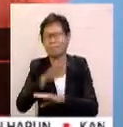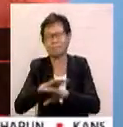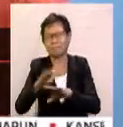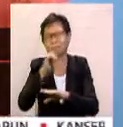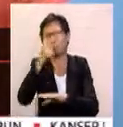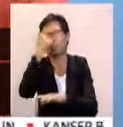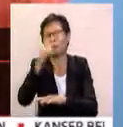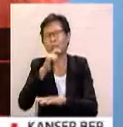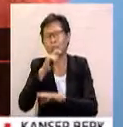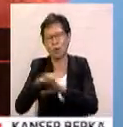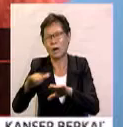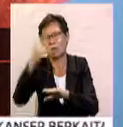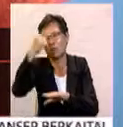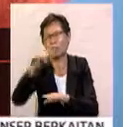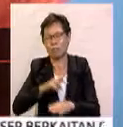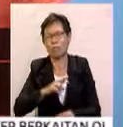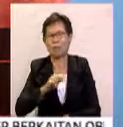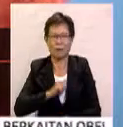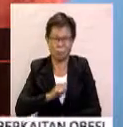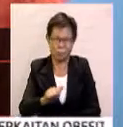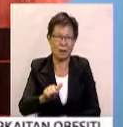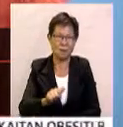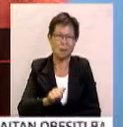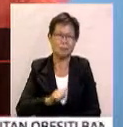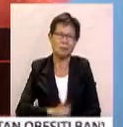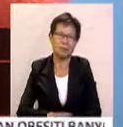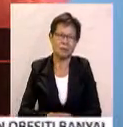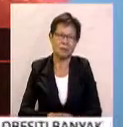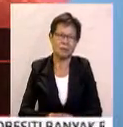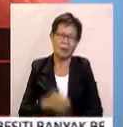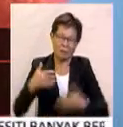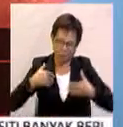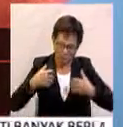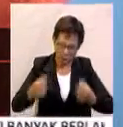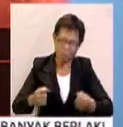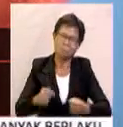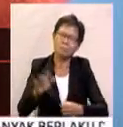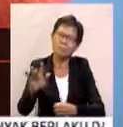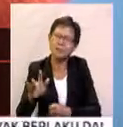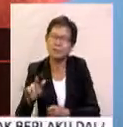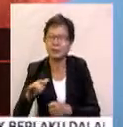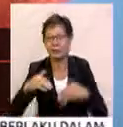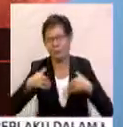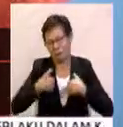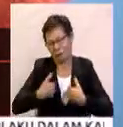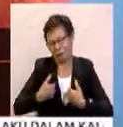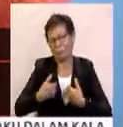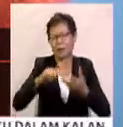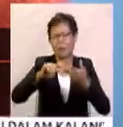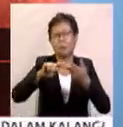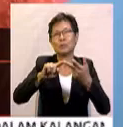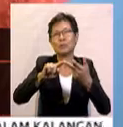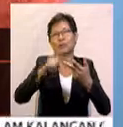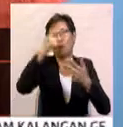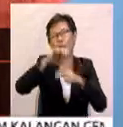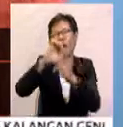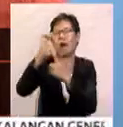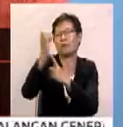but more for these three reasons: health reasons, compassion to animals, and number three is for the environment.